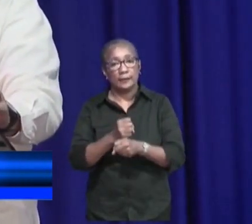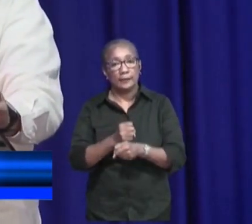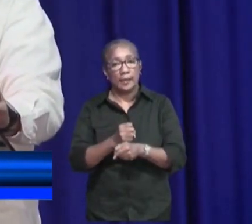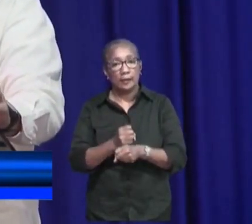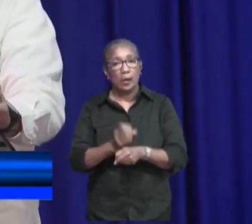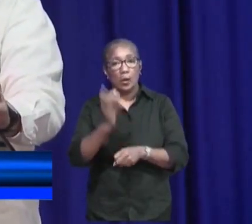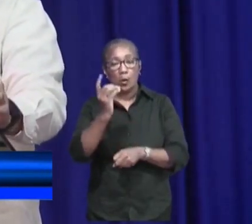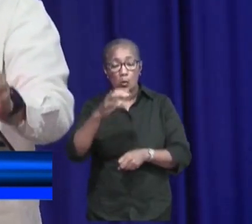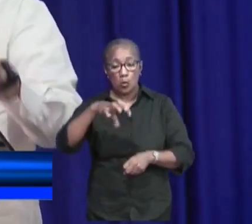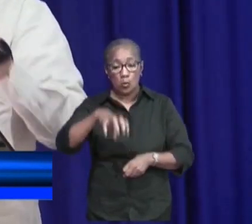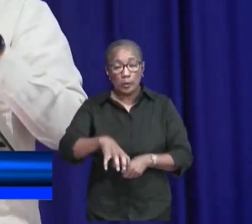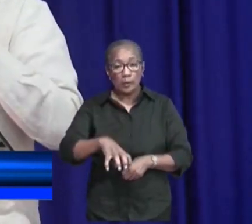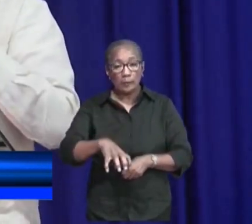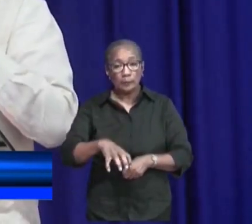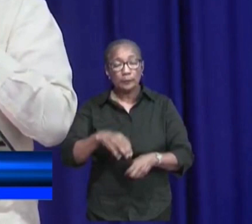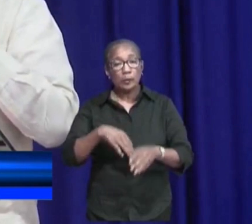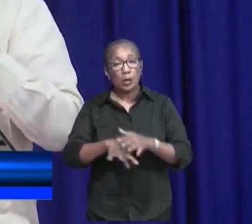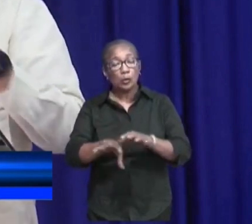een diplomatieke demarche ondernomen.